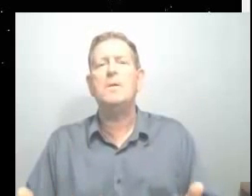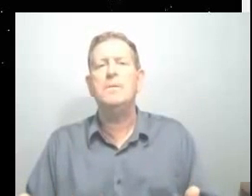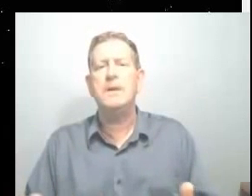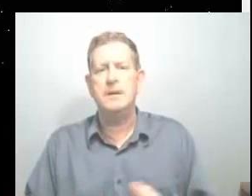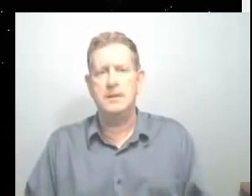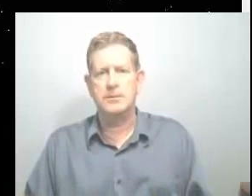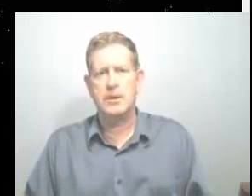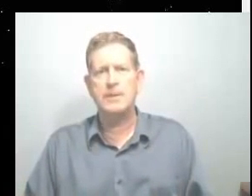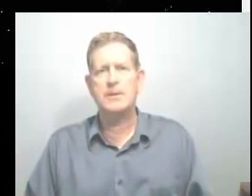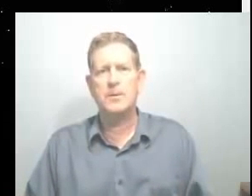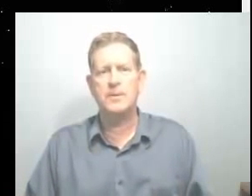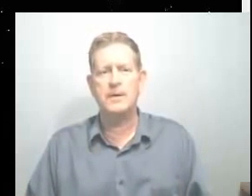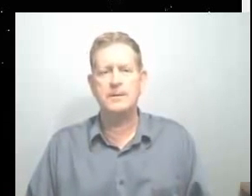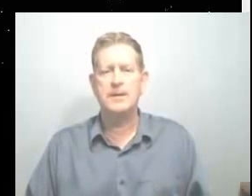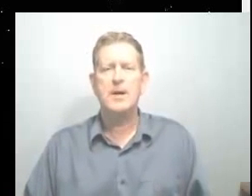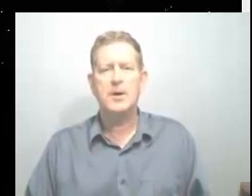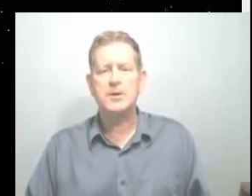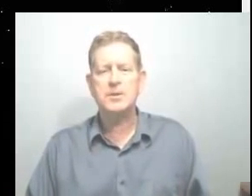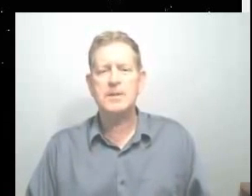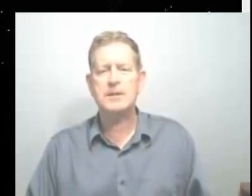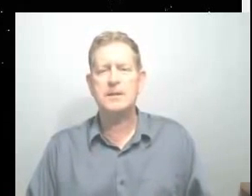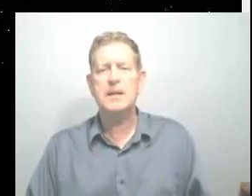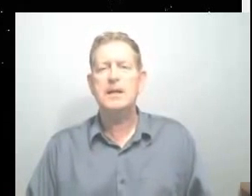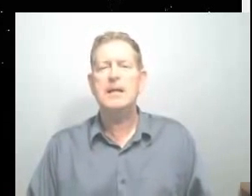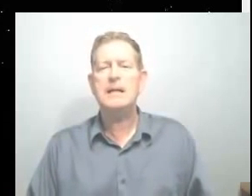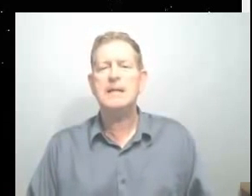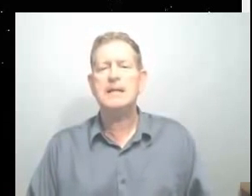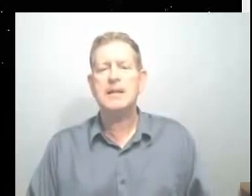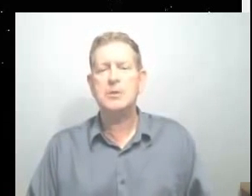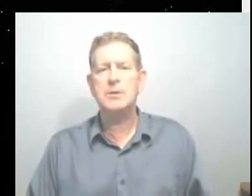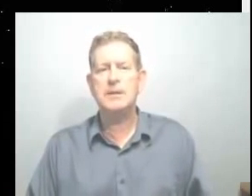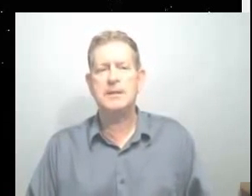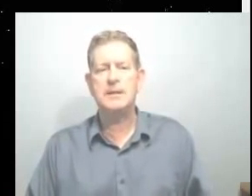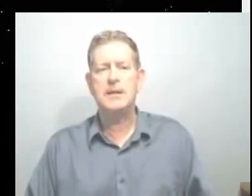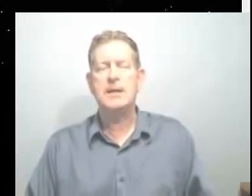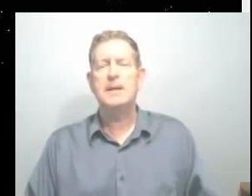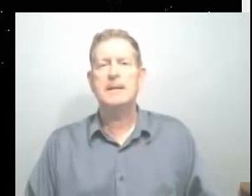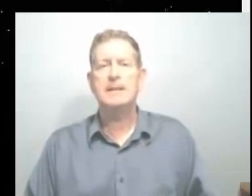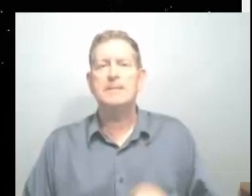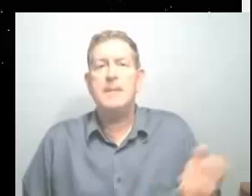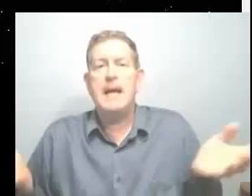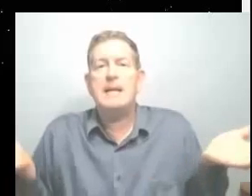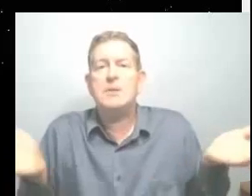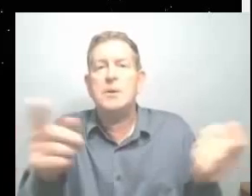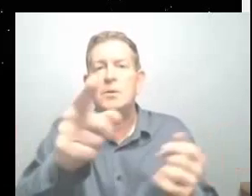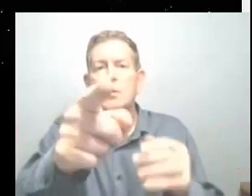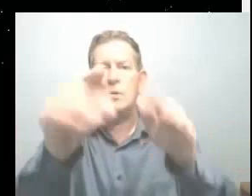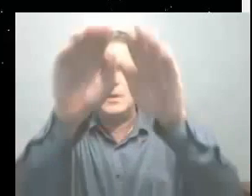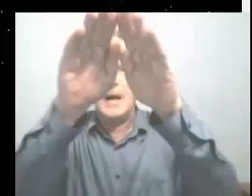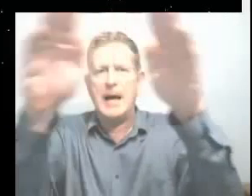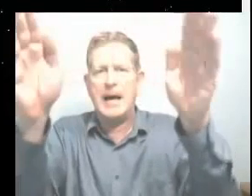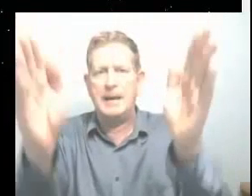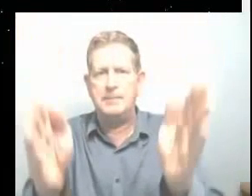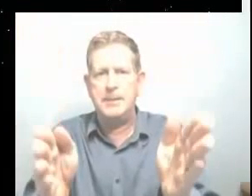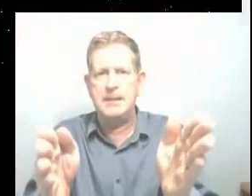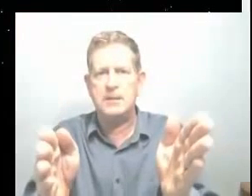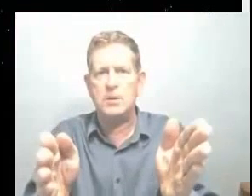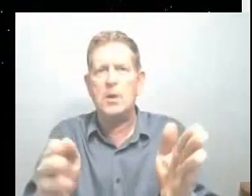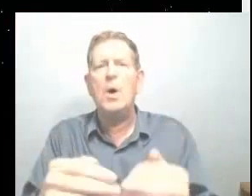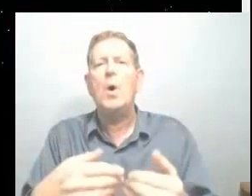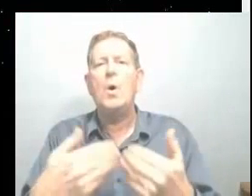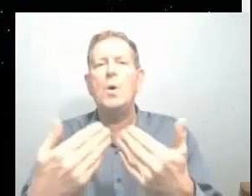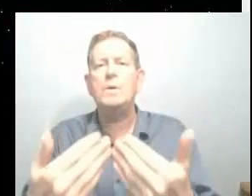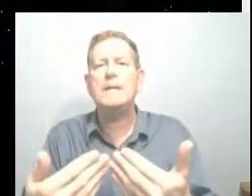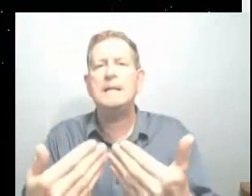j'habite en ville. J'habite en ville. Ensuite, les États-Unis. Est-ce que tu